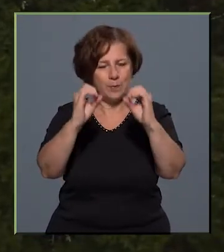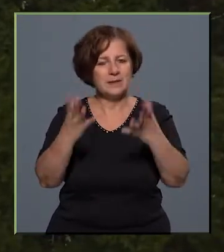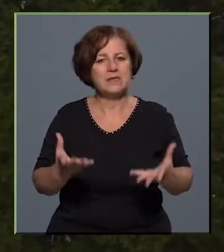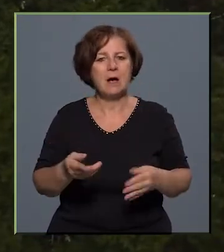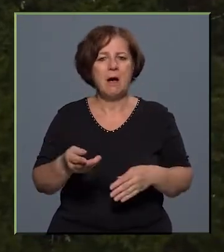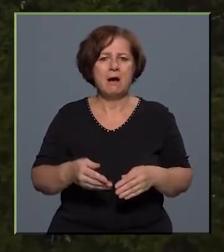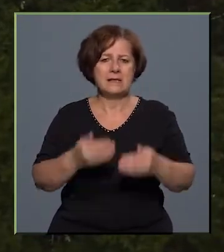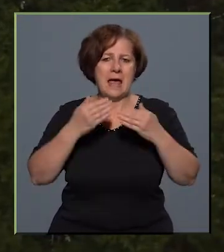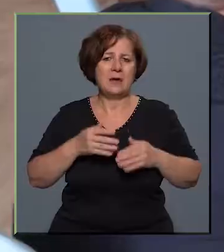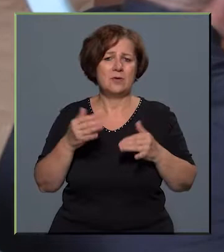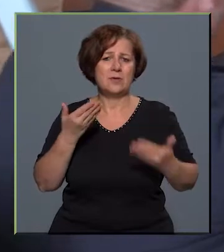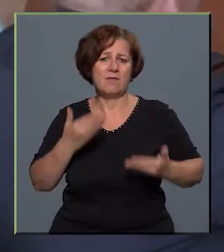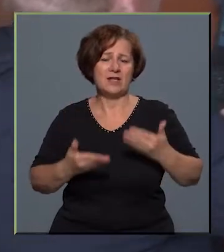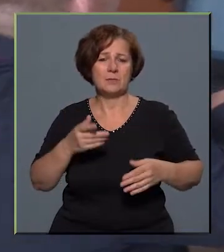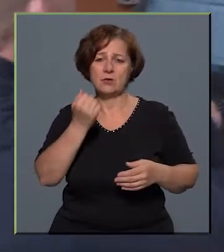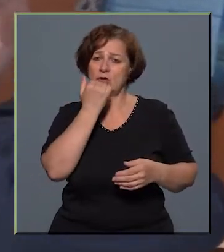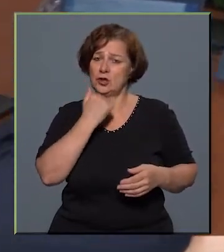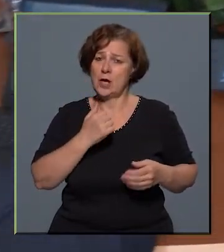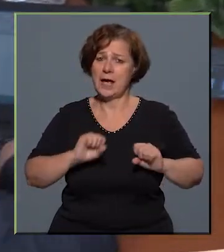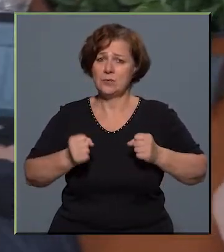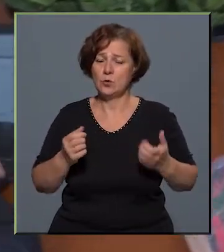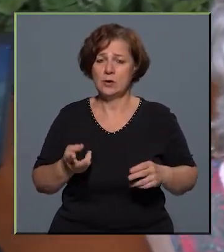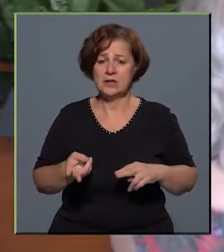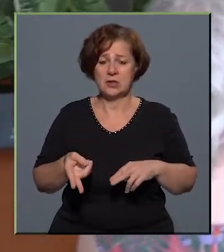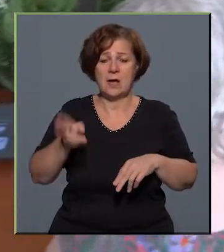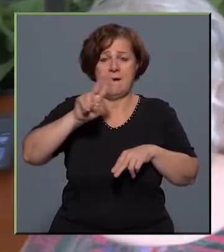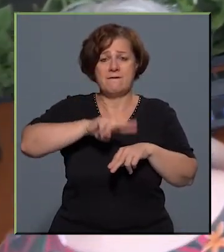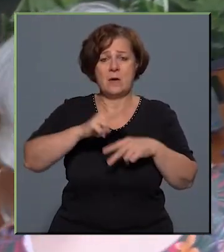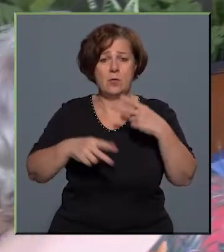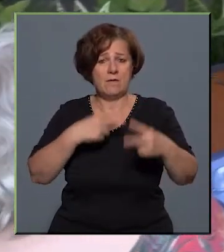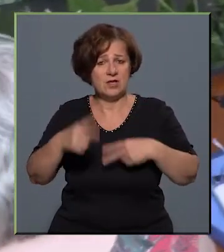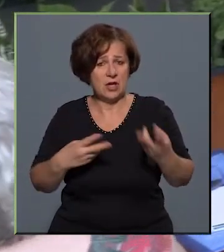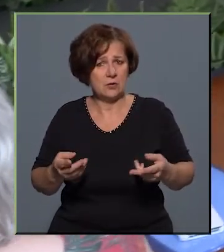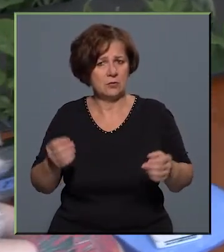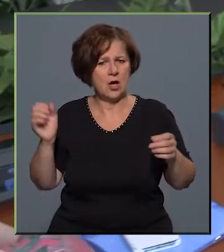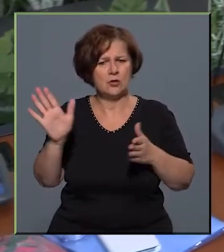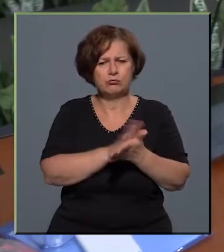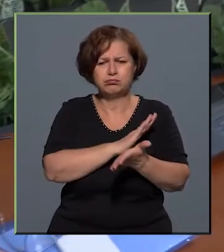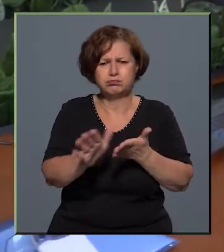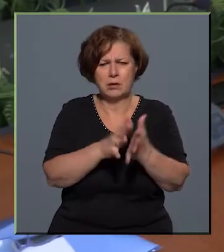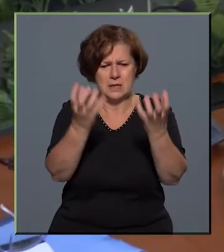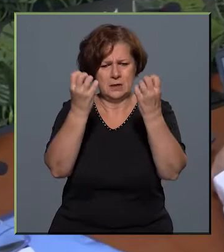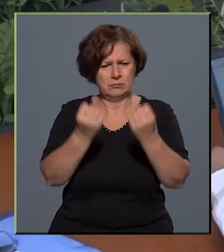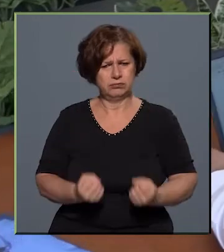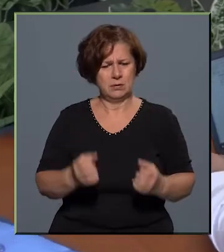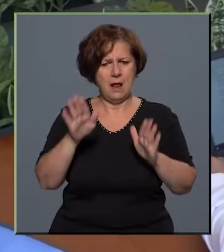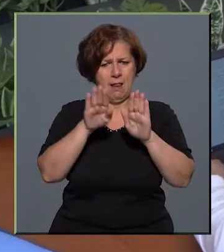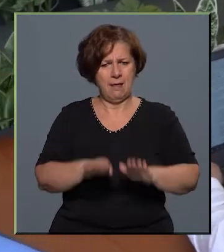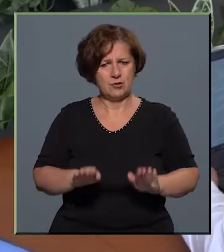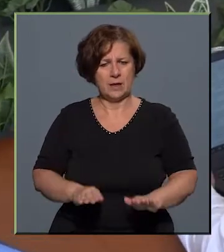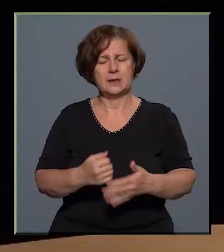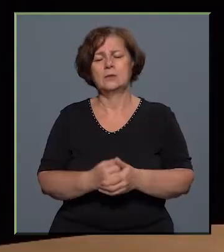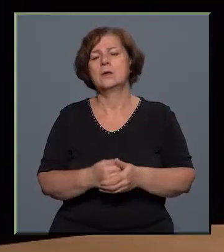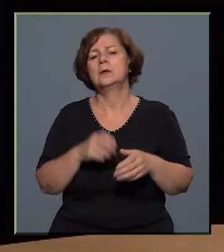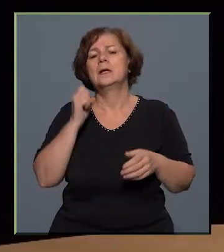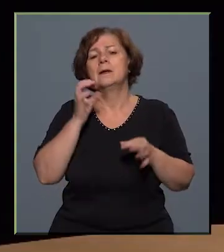előző válság idején sem, mint a saját működésünket például felülvizsgáltuk. Nagyon radikálisan visszafogtuk, visszaszorítottuk.